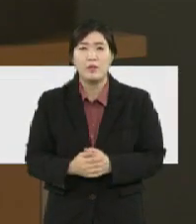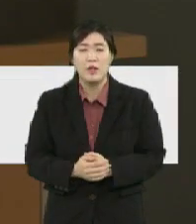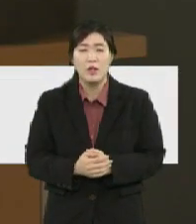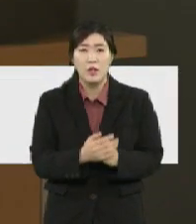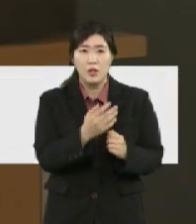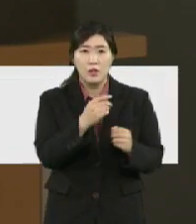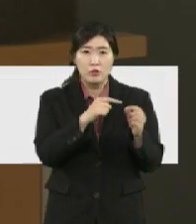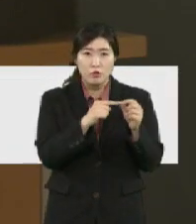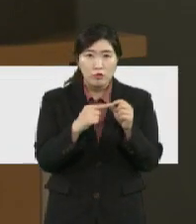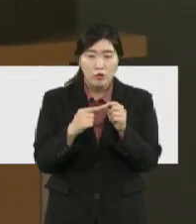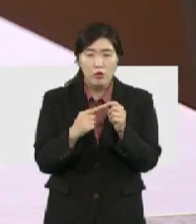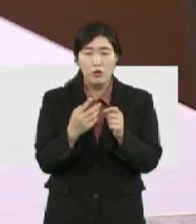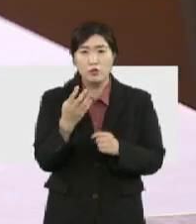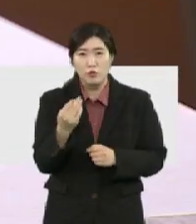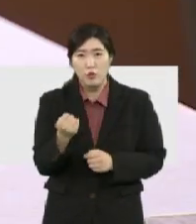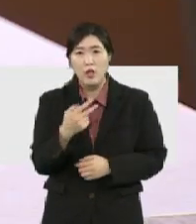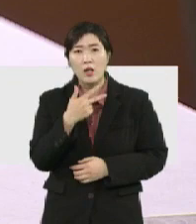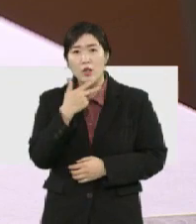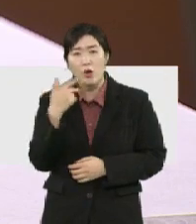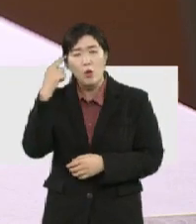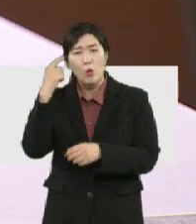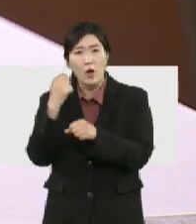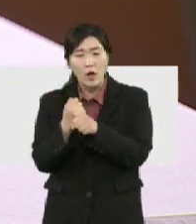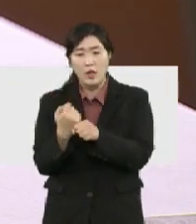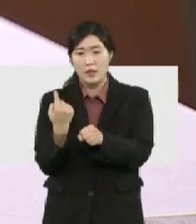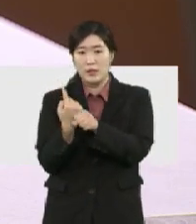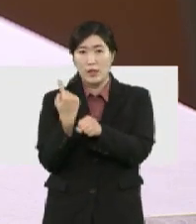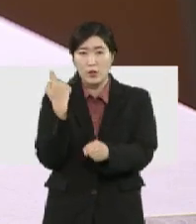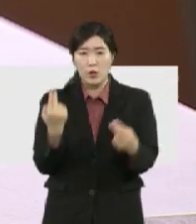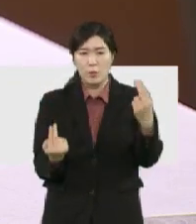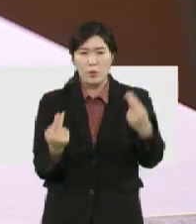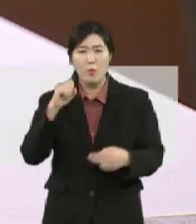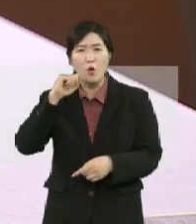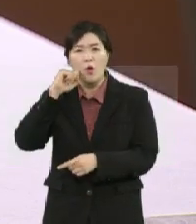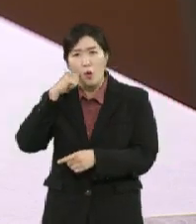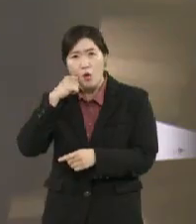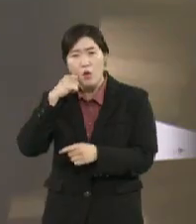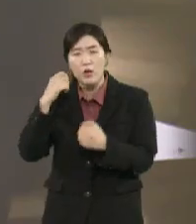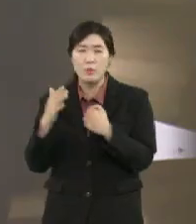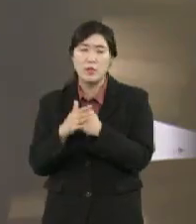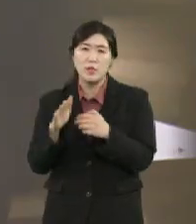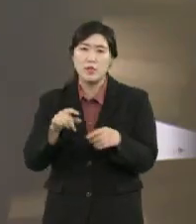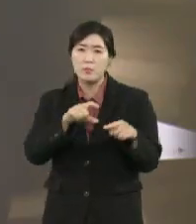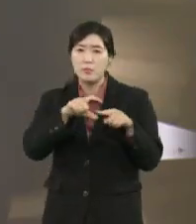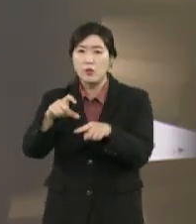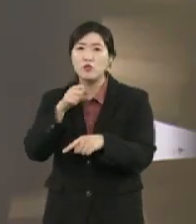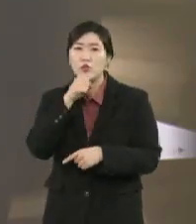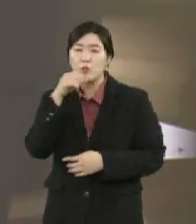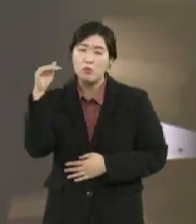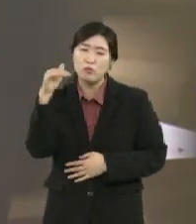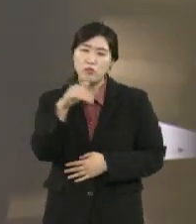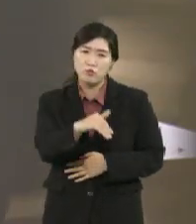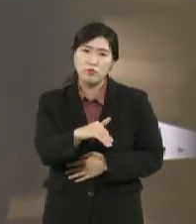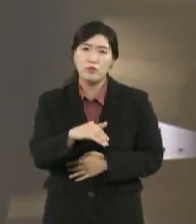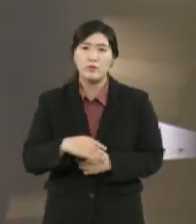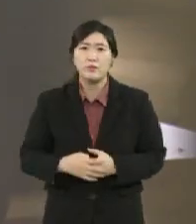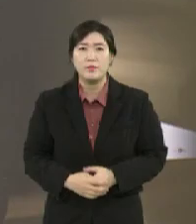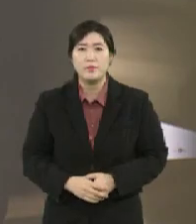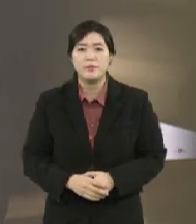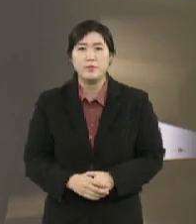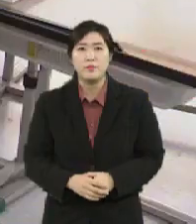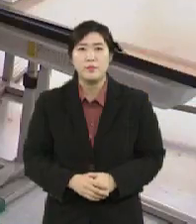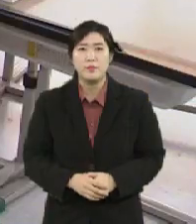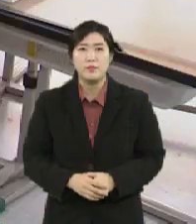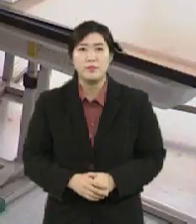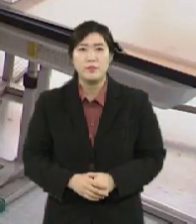국어와 수학 영어 과학 탐구 영역이 지난해보다 어렵게 출제돼 지역 학생들의 성적은 전반적으로 허락한 걸로 평가